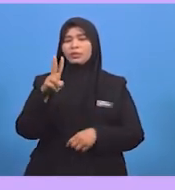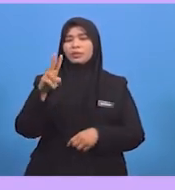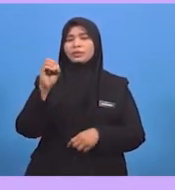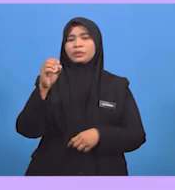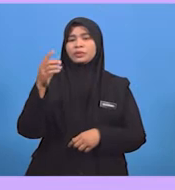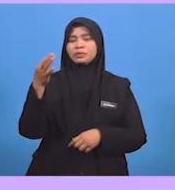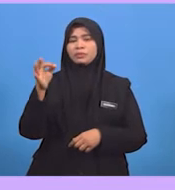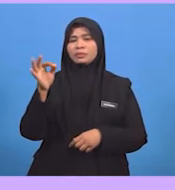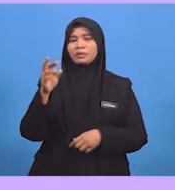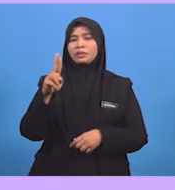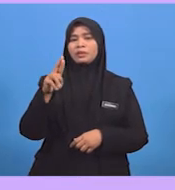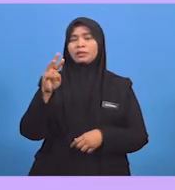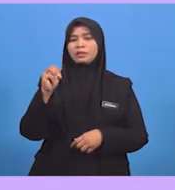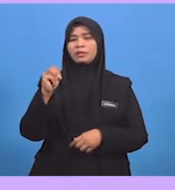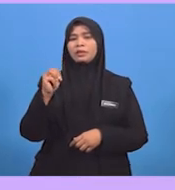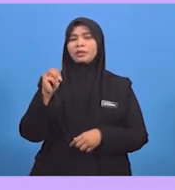Tahun 2019,